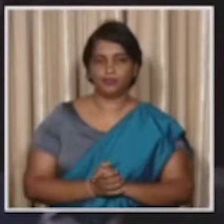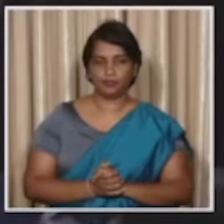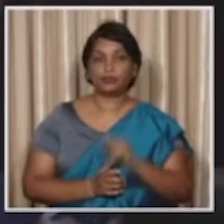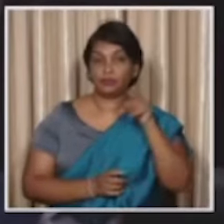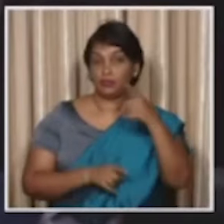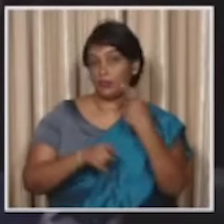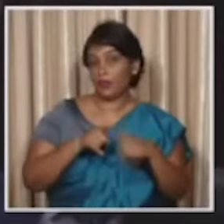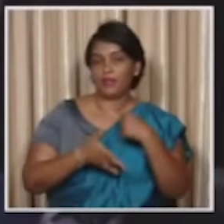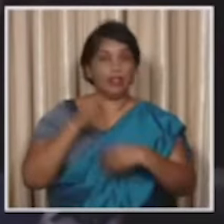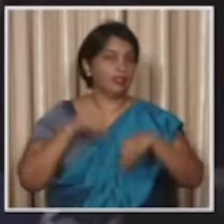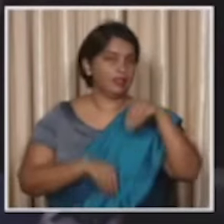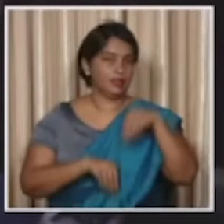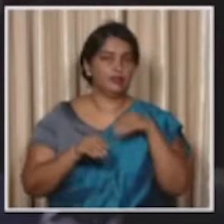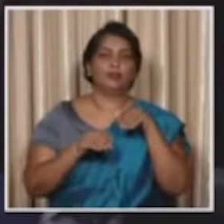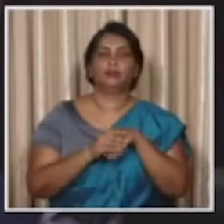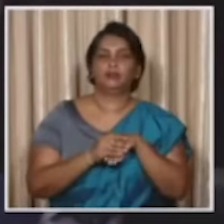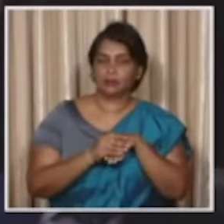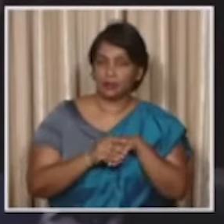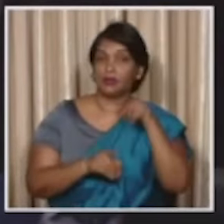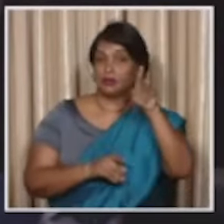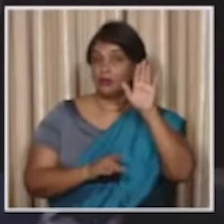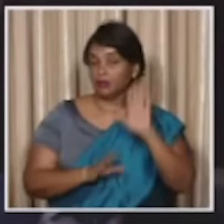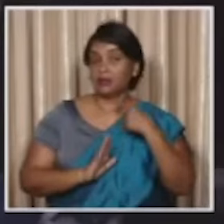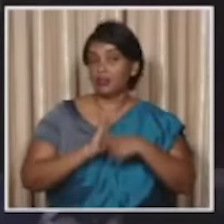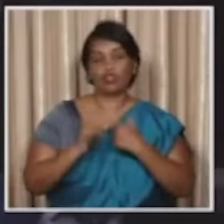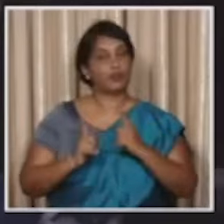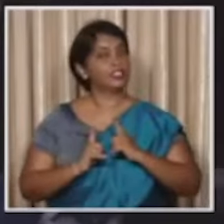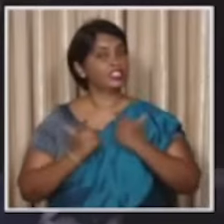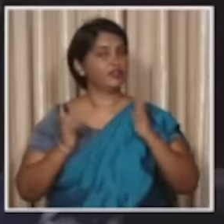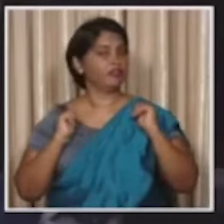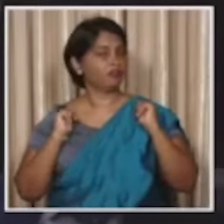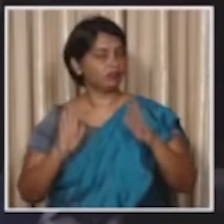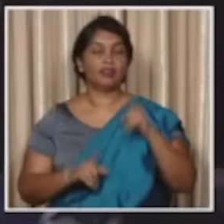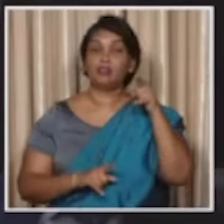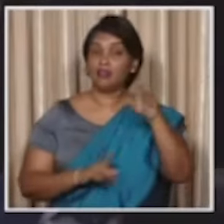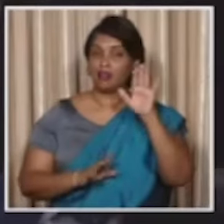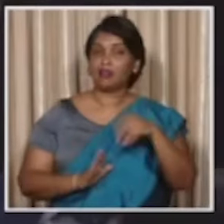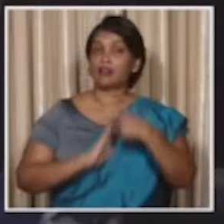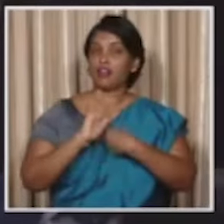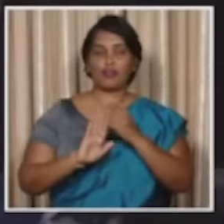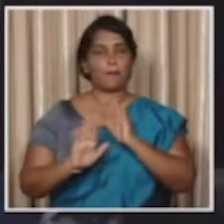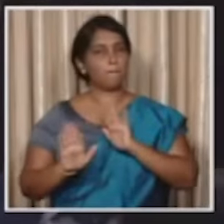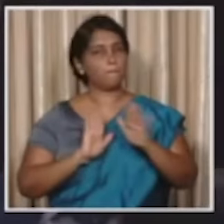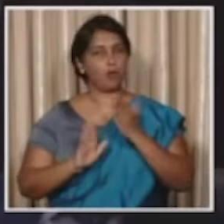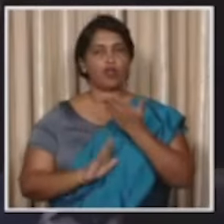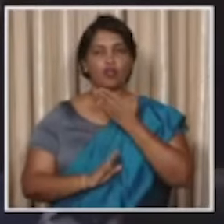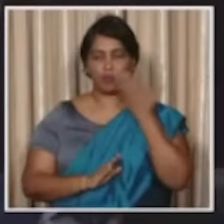ඔවුන් විතරයි දේශපාලනය කළ යුත්තේ, ඔවුන් විතරයි මේ රටේ ජීවත් විය යුත්තේ, ඔවුන්ට විතරයි මේ රට පාලනය කරන්න